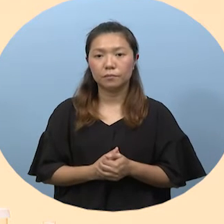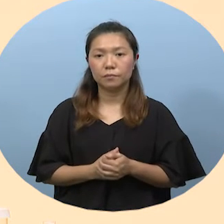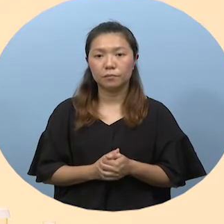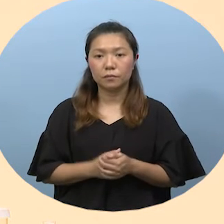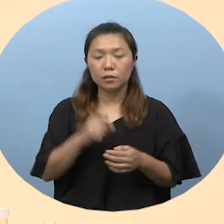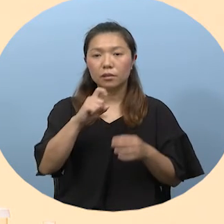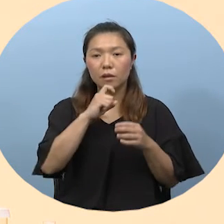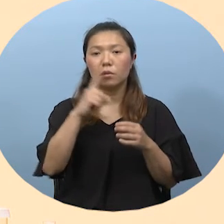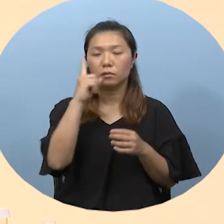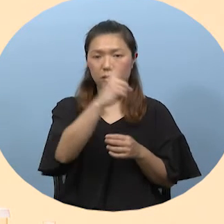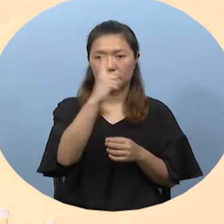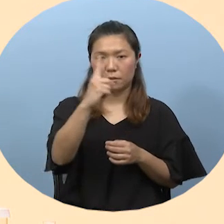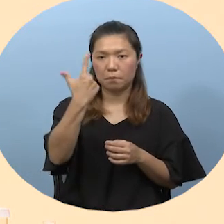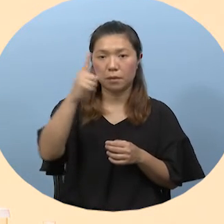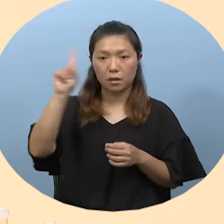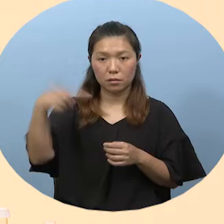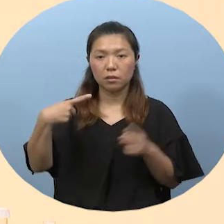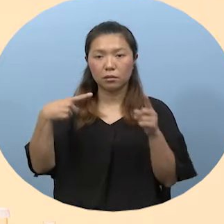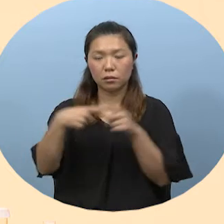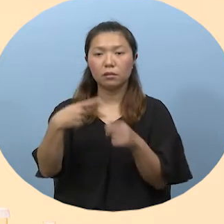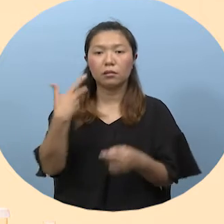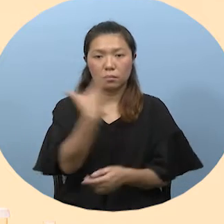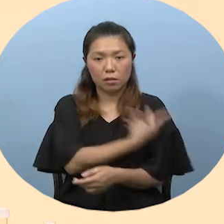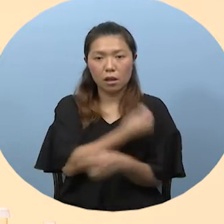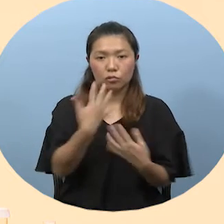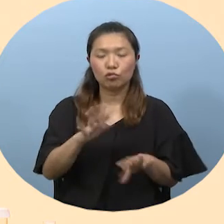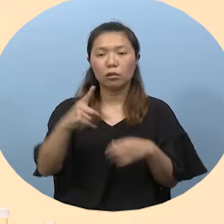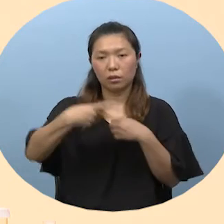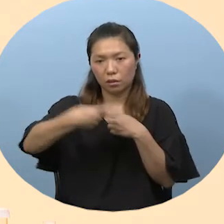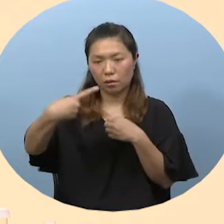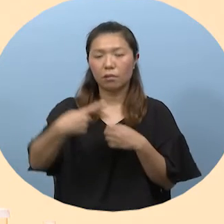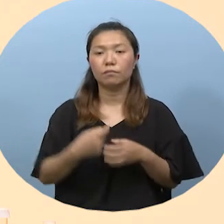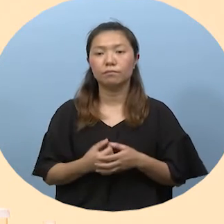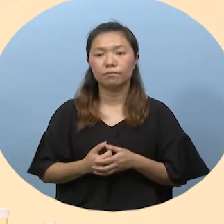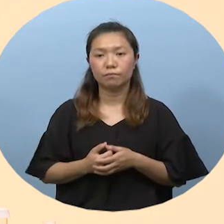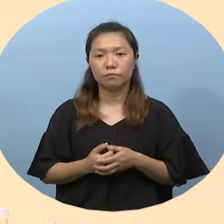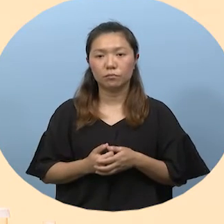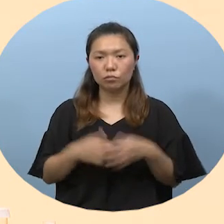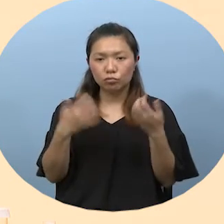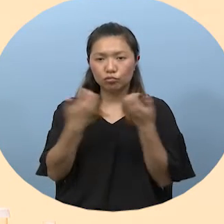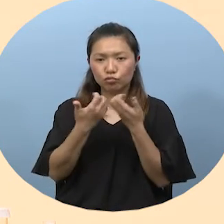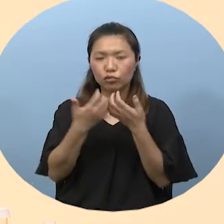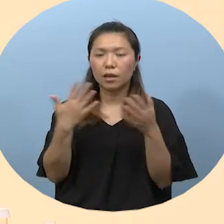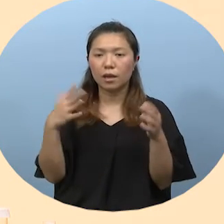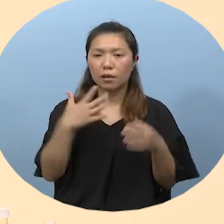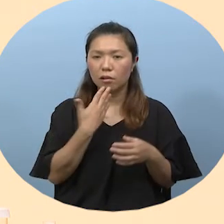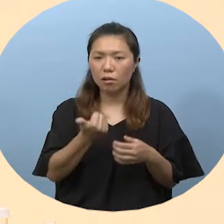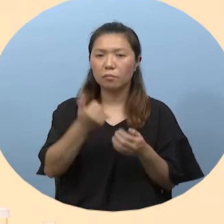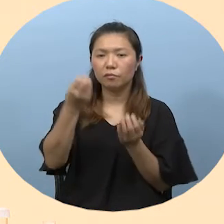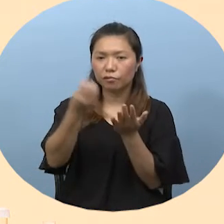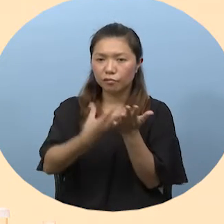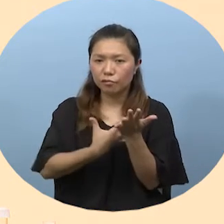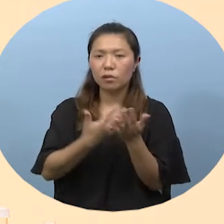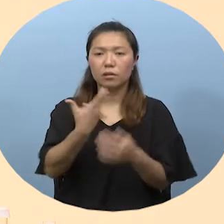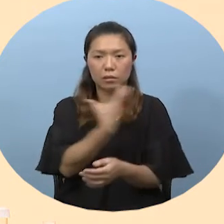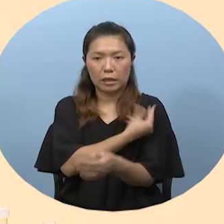咧係118万嘅市民，大概係佔合資格接受疫苗接種嘅人口